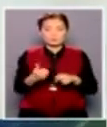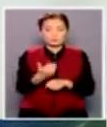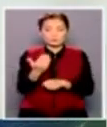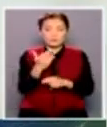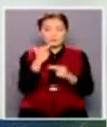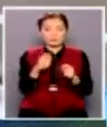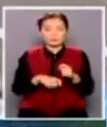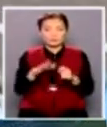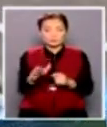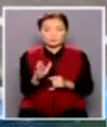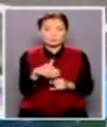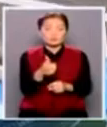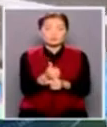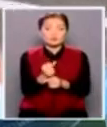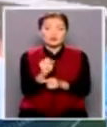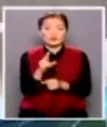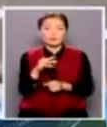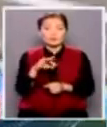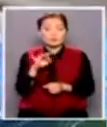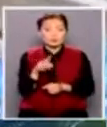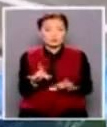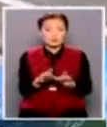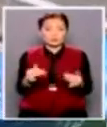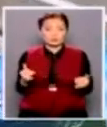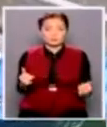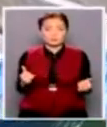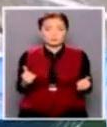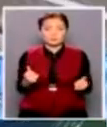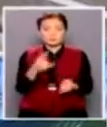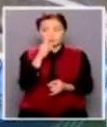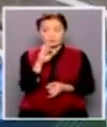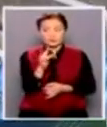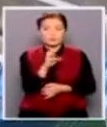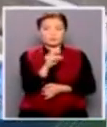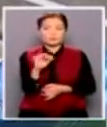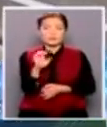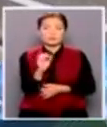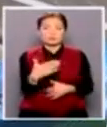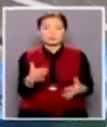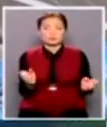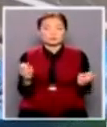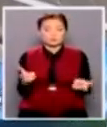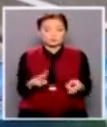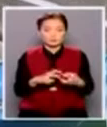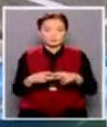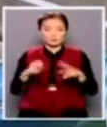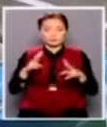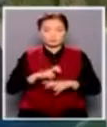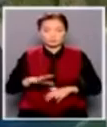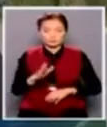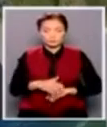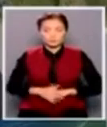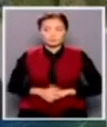басқармасының назарында. Бөлім басшысы Ақмарал Сақыпованың айтуынша, қазір бэби-бокс арнайы қорапшаларын орнату мәселесі қаралып